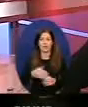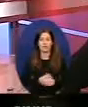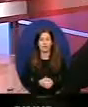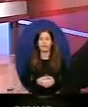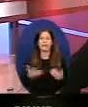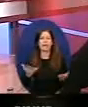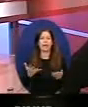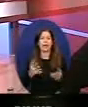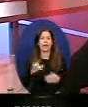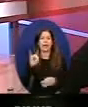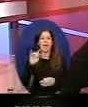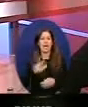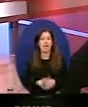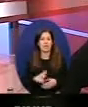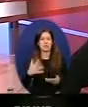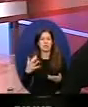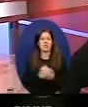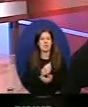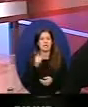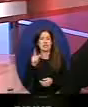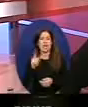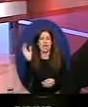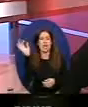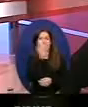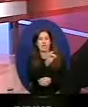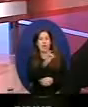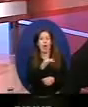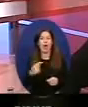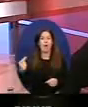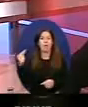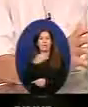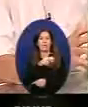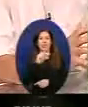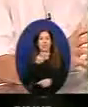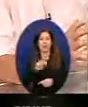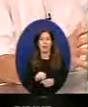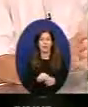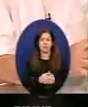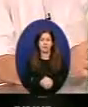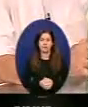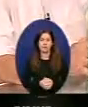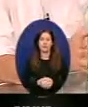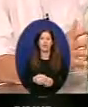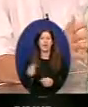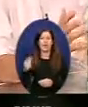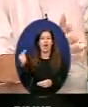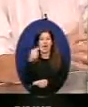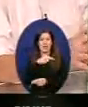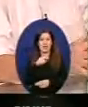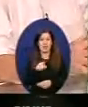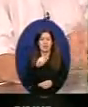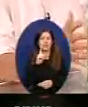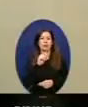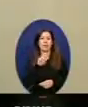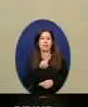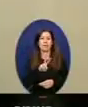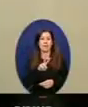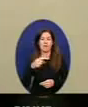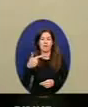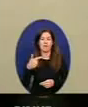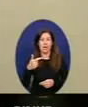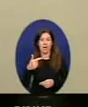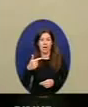שהחץ יירט טיל נונמם? שזה לא אמור הזה, אחרי שהוא גומר להיות נונמם, ה-SA-5 שנקרא וגה E,